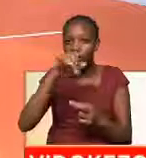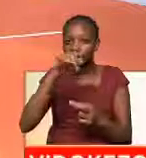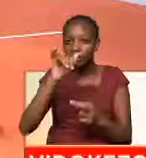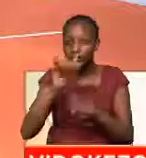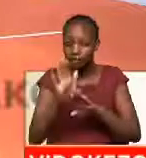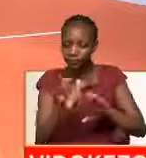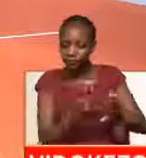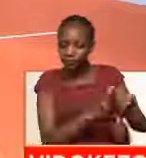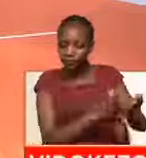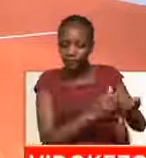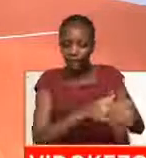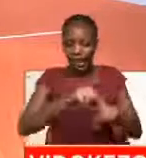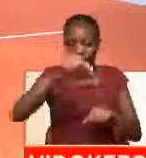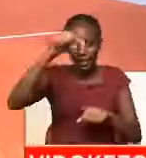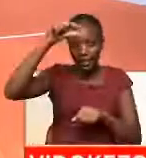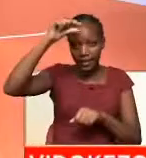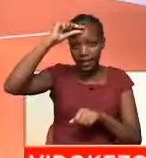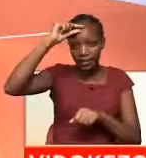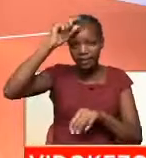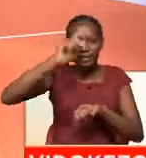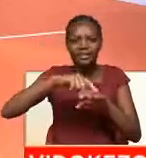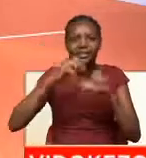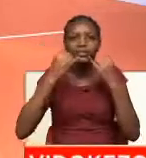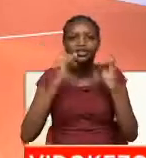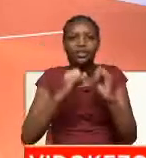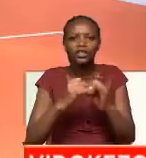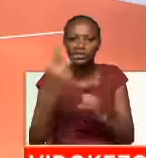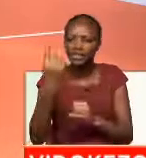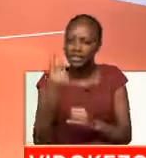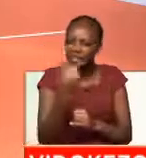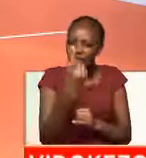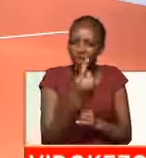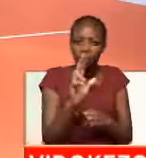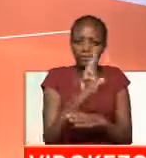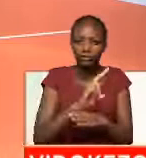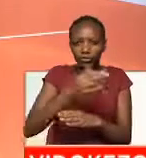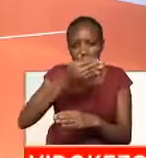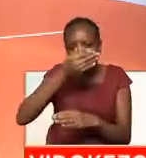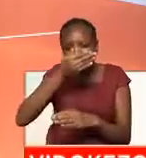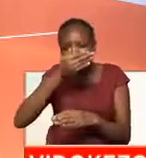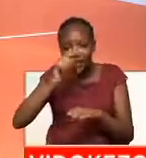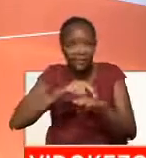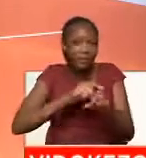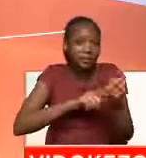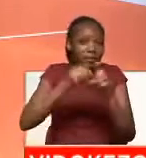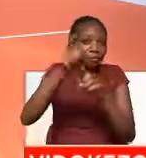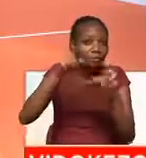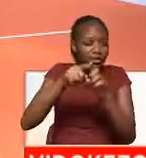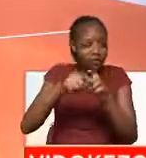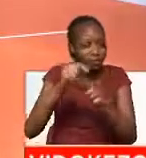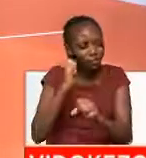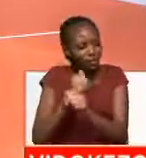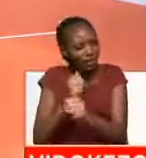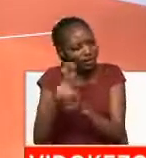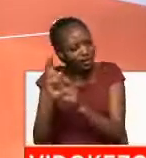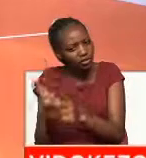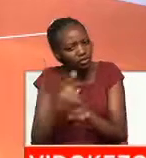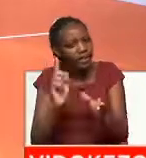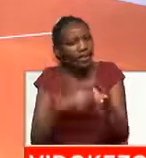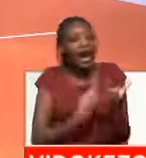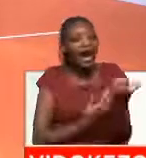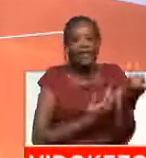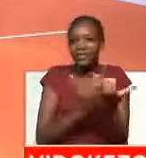Kwingineko ni kwamba serikali ilipotangaza kila Mkenya kuvaa barakoa kila mahali anapokwenda na anapoendesha shughuli zake mbalimbali, biashara ya